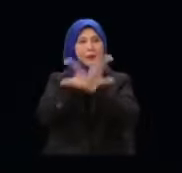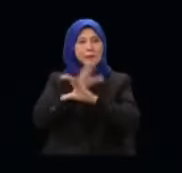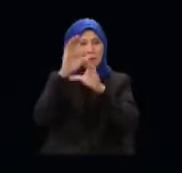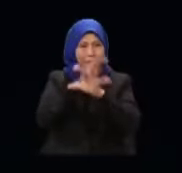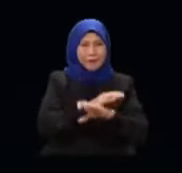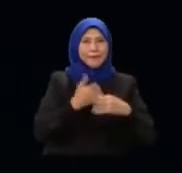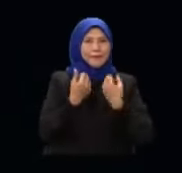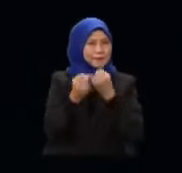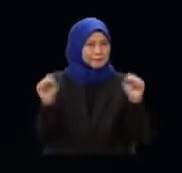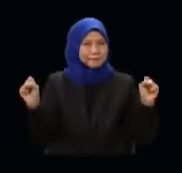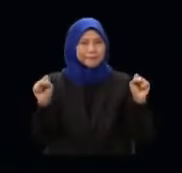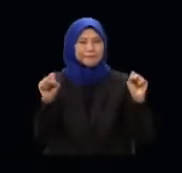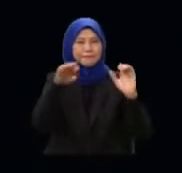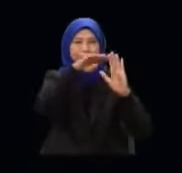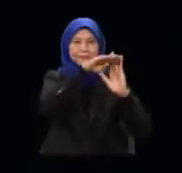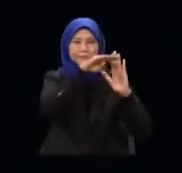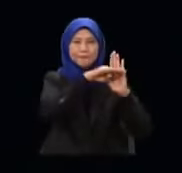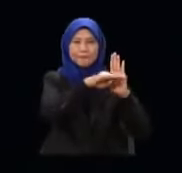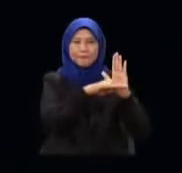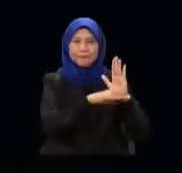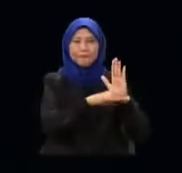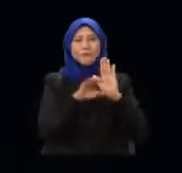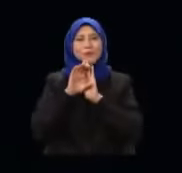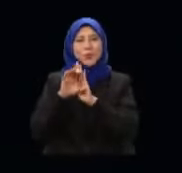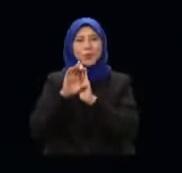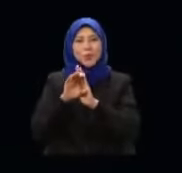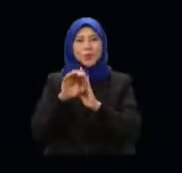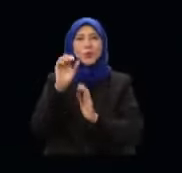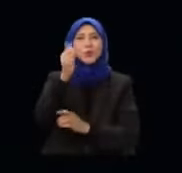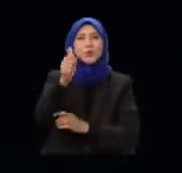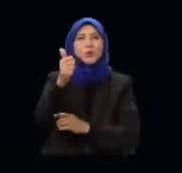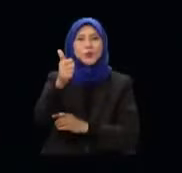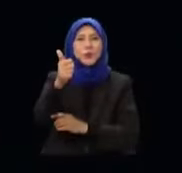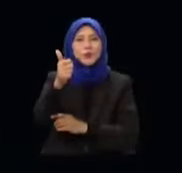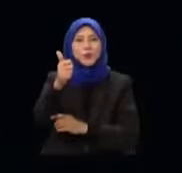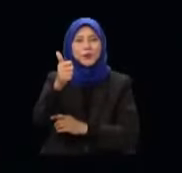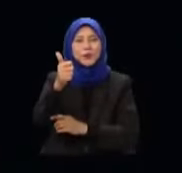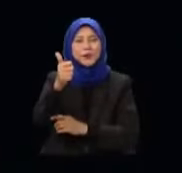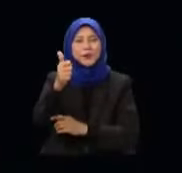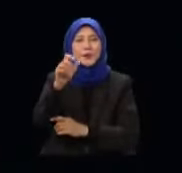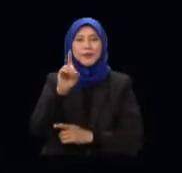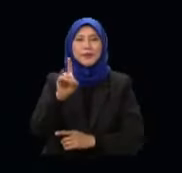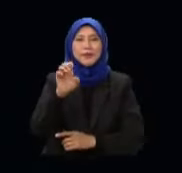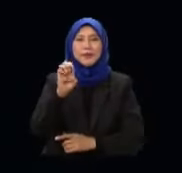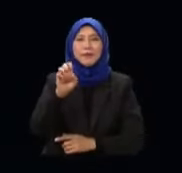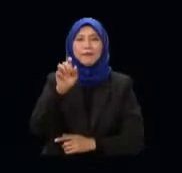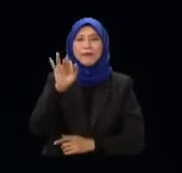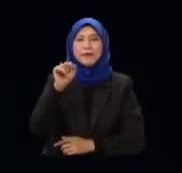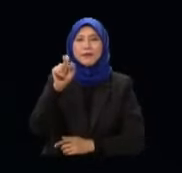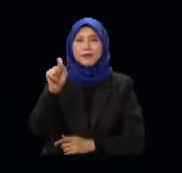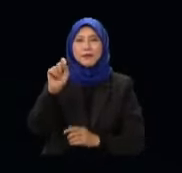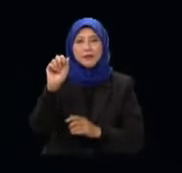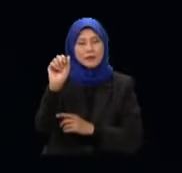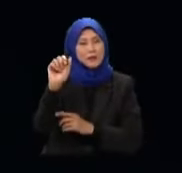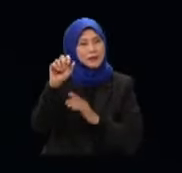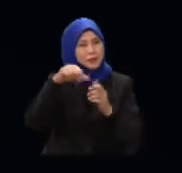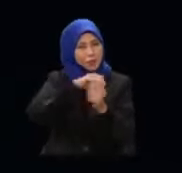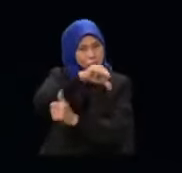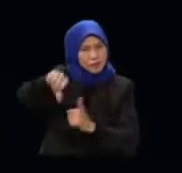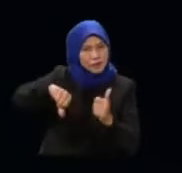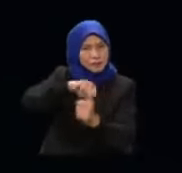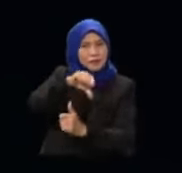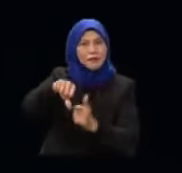ini kita telah Letakkan contoh 10 devishon mananya ini perkara-perkara